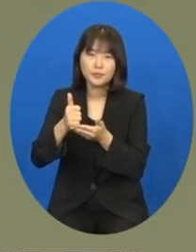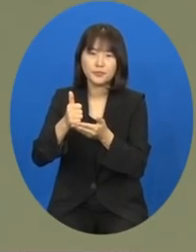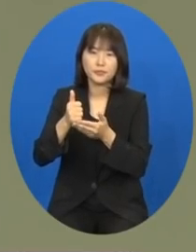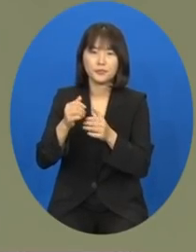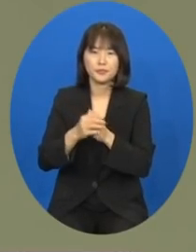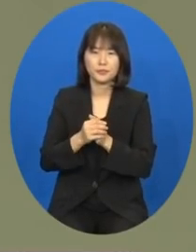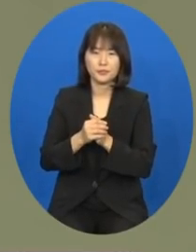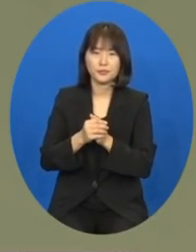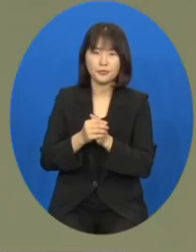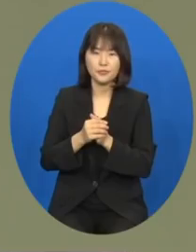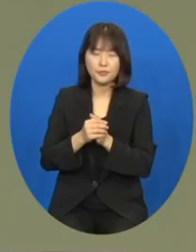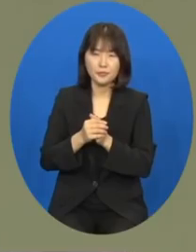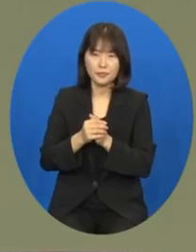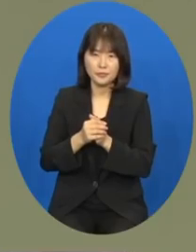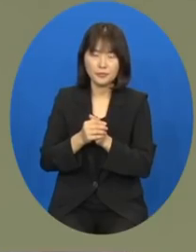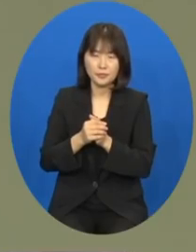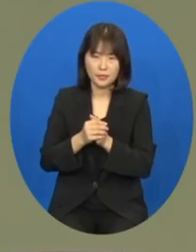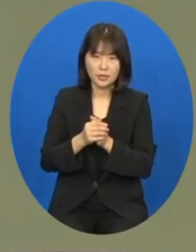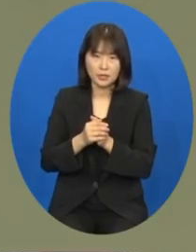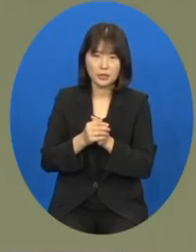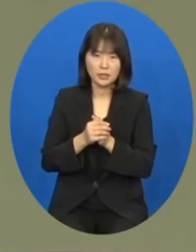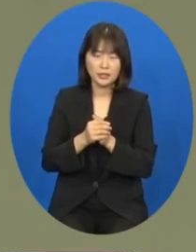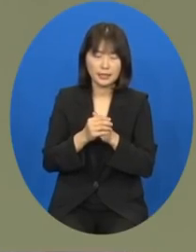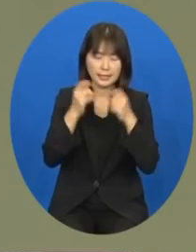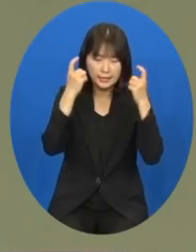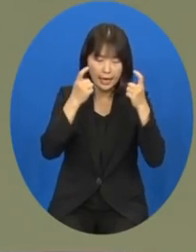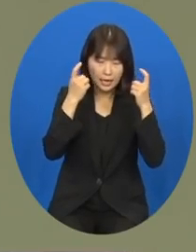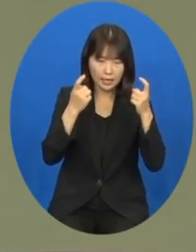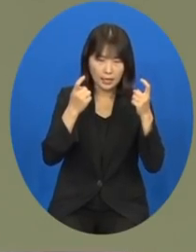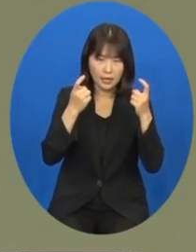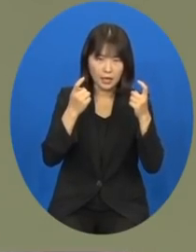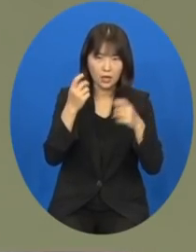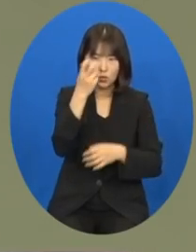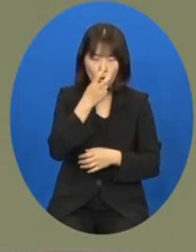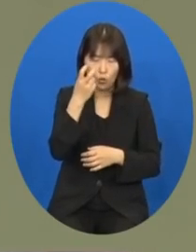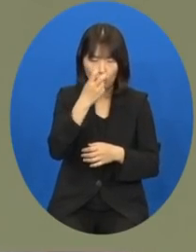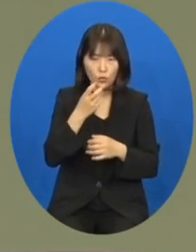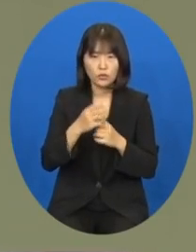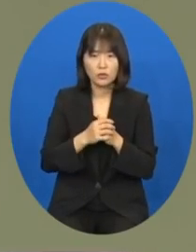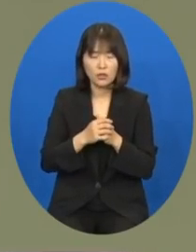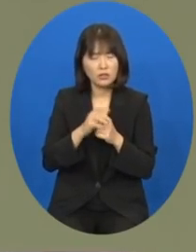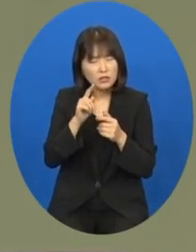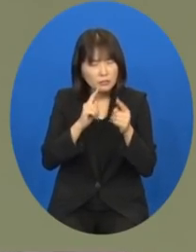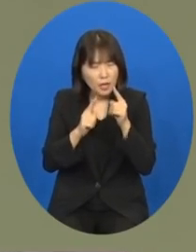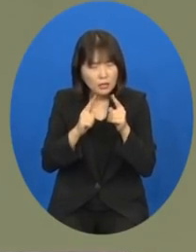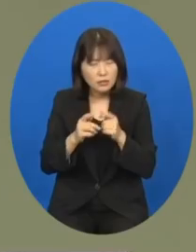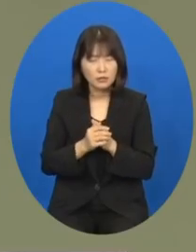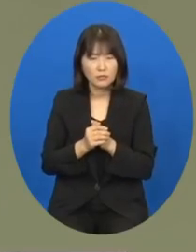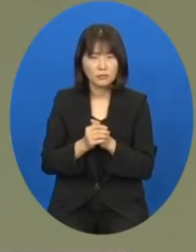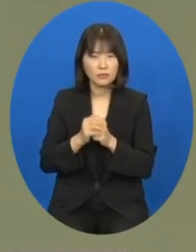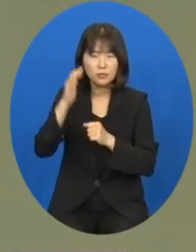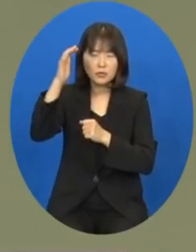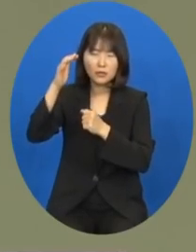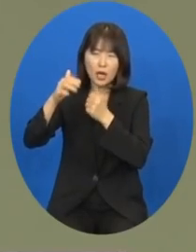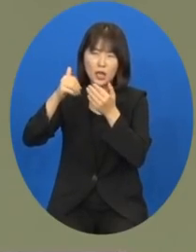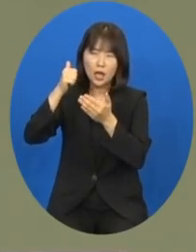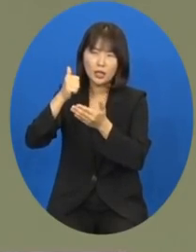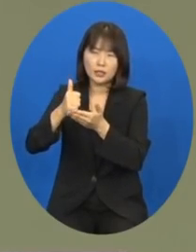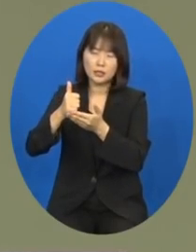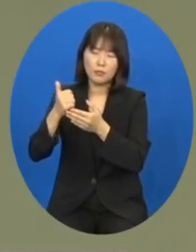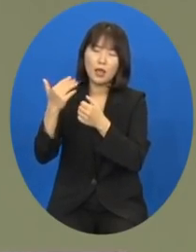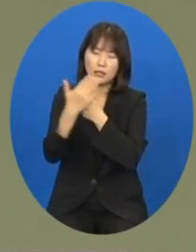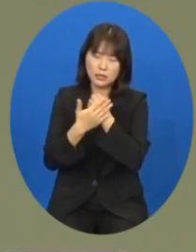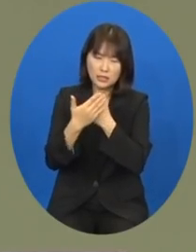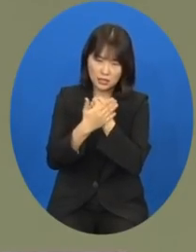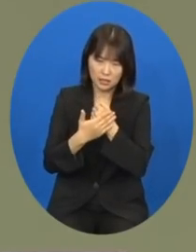목자가 되게 하셨다 이 말씀에 보면 다윗의 사면 이끌어 갔던 것은 하나님이 있습니다 전적 인 하나님의 주권 이후 의미였다 는 거에요